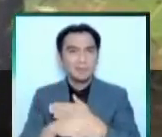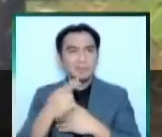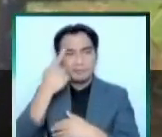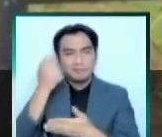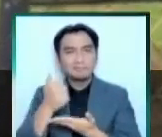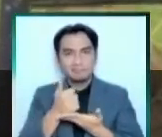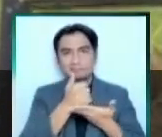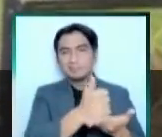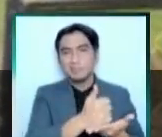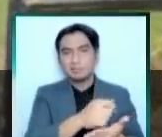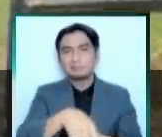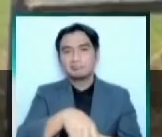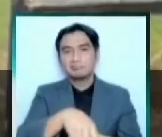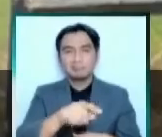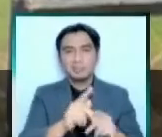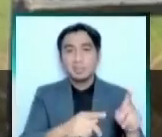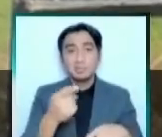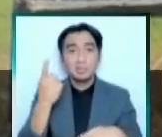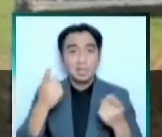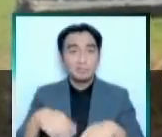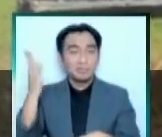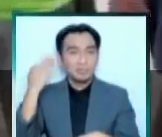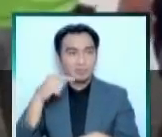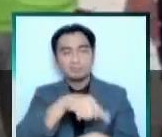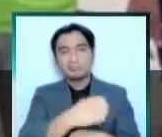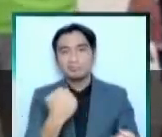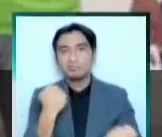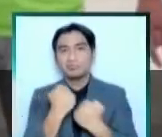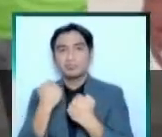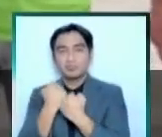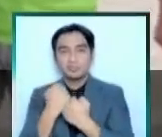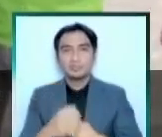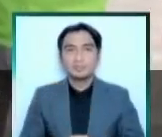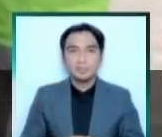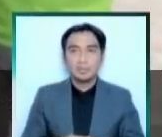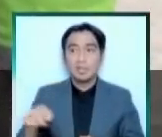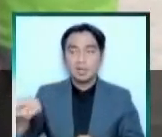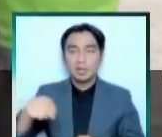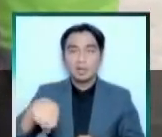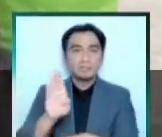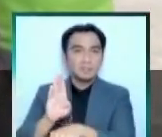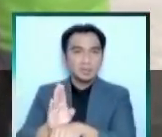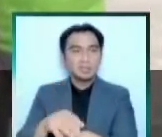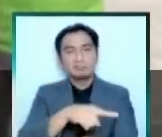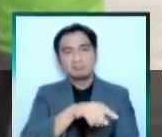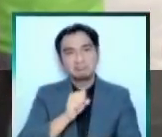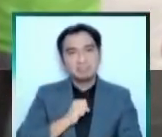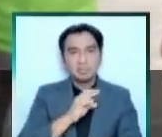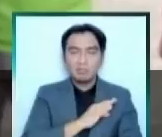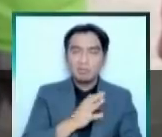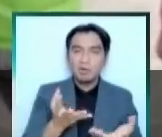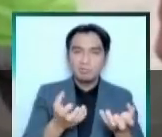residenteng umalalay raw sa kanila sa kasagsagan ng bagyo. Meron ding mga negosyante at empleyado na gusto raw muna magpahinga sa